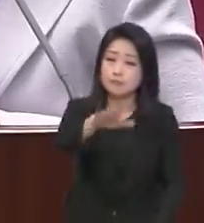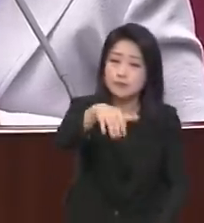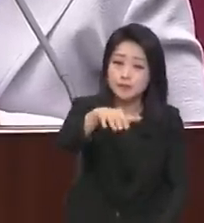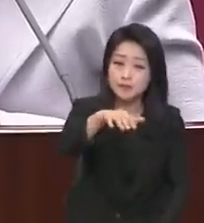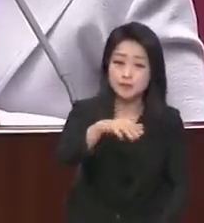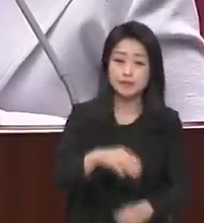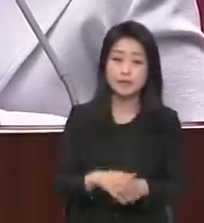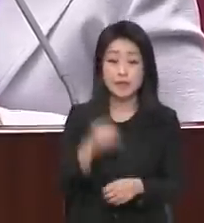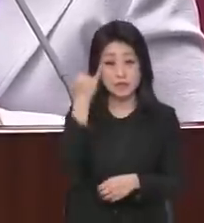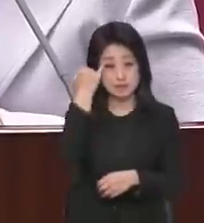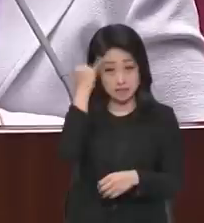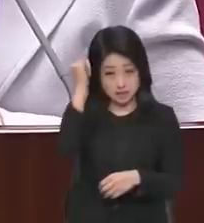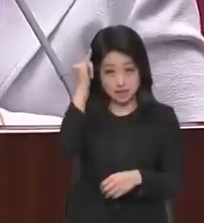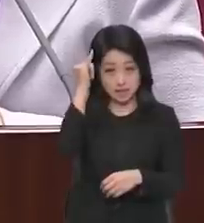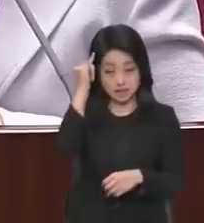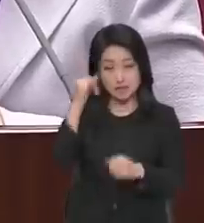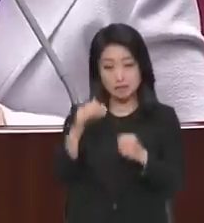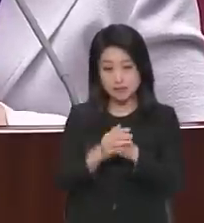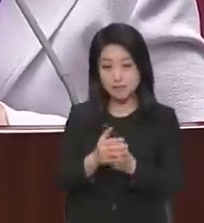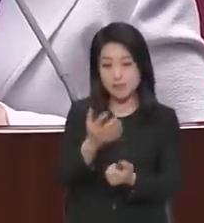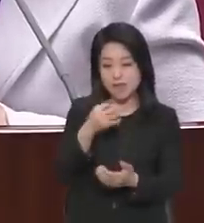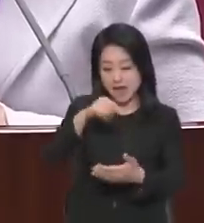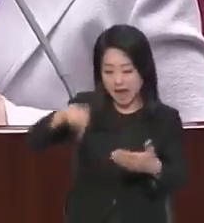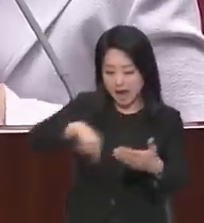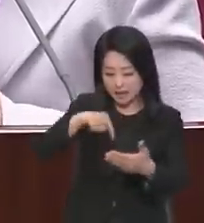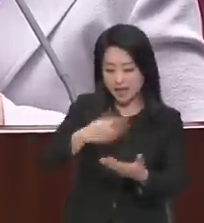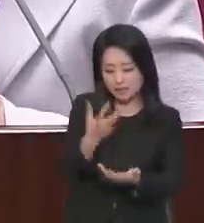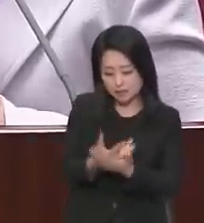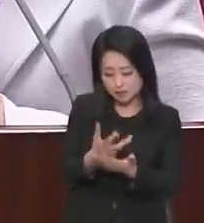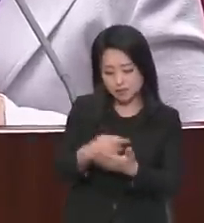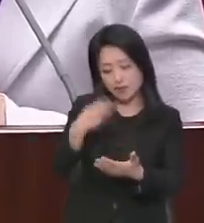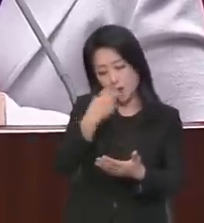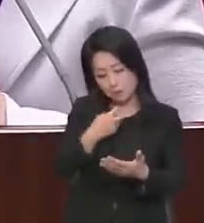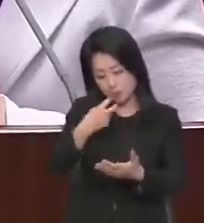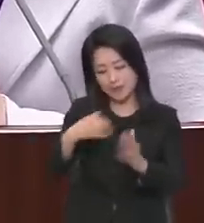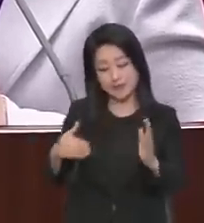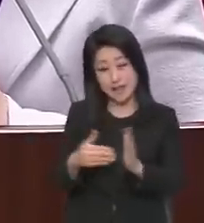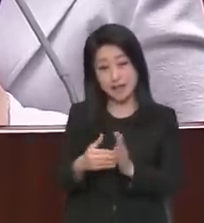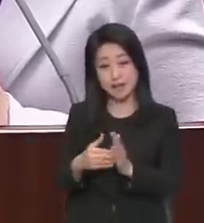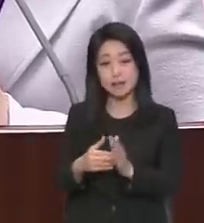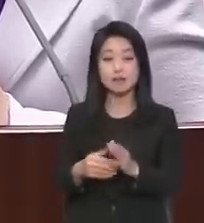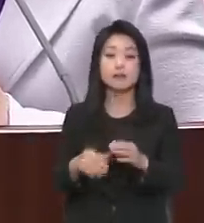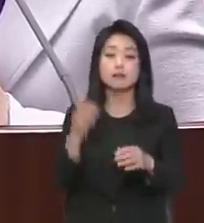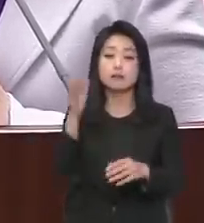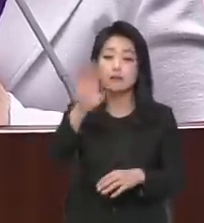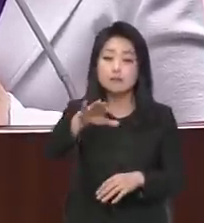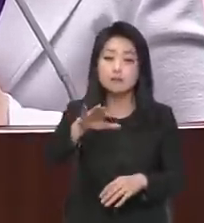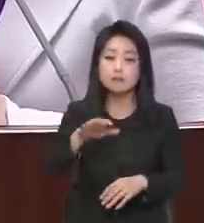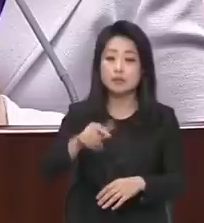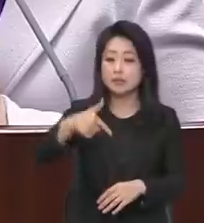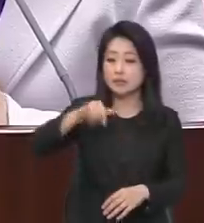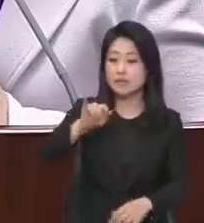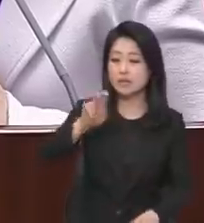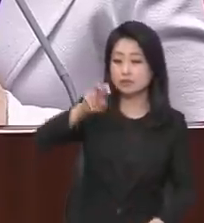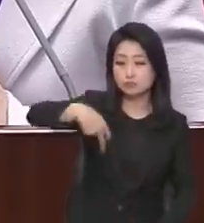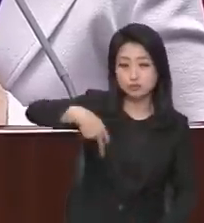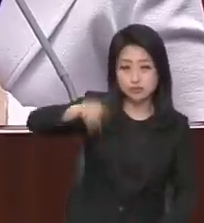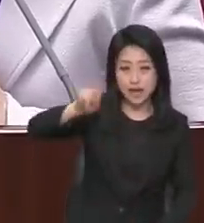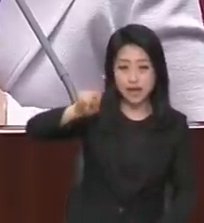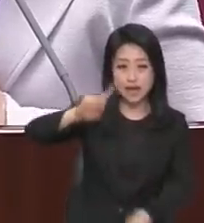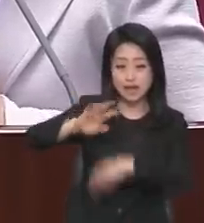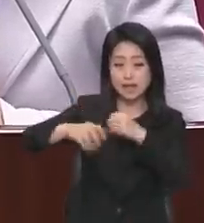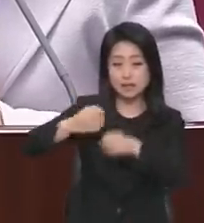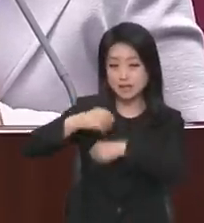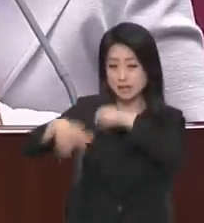내부 검토했다. 아이디어 차원이었다 칩시다. 그럼 17년 3월 기무사 계엄령 문건은